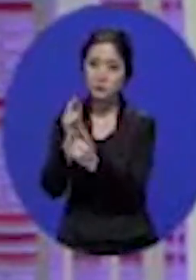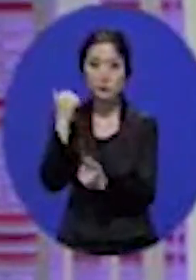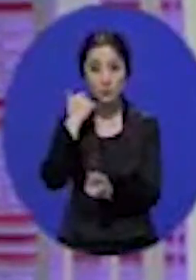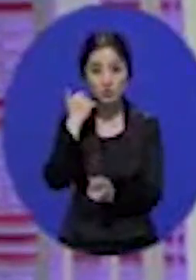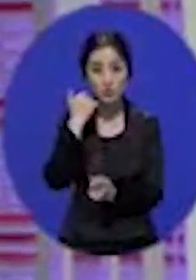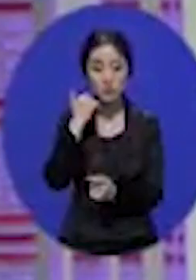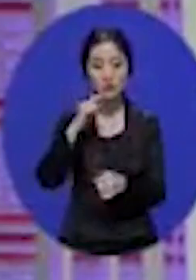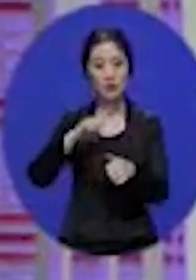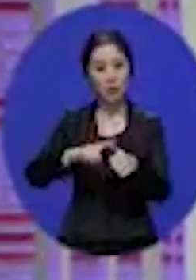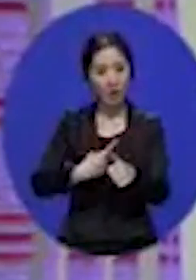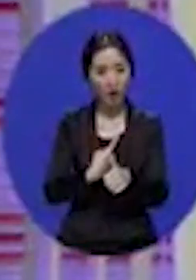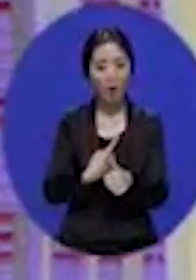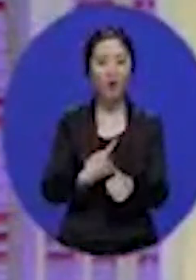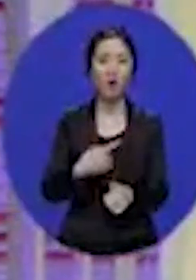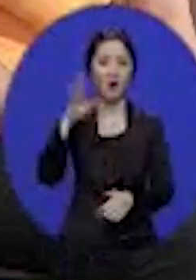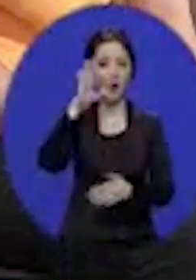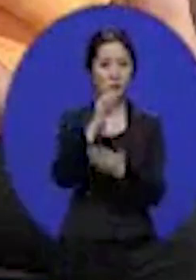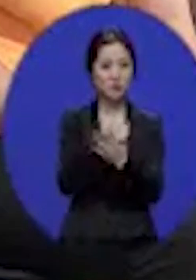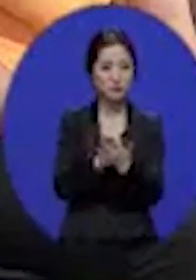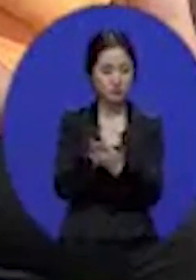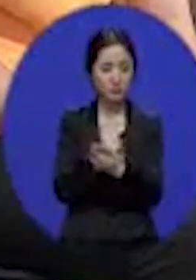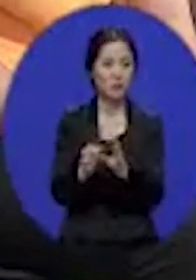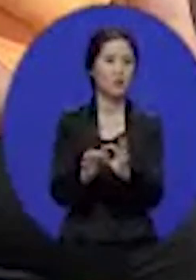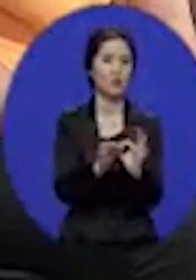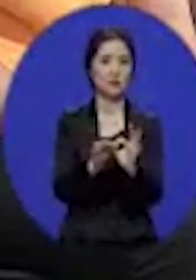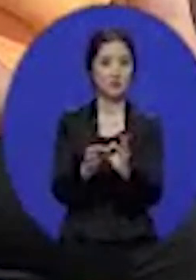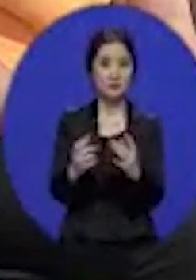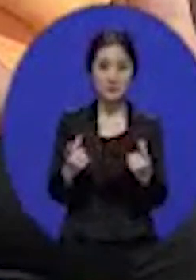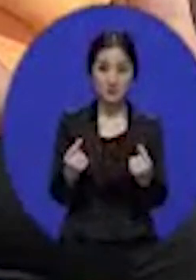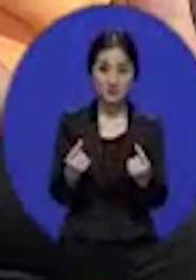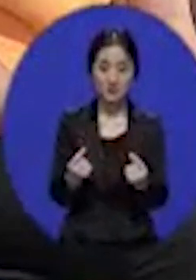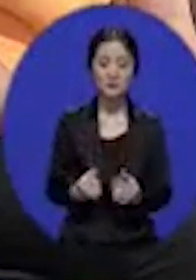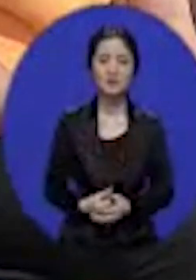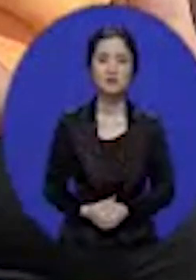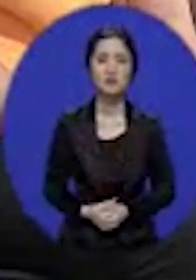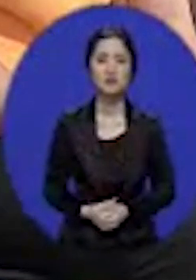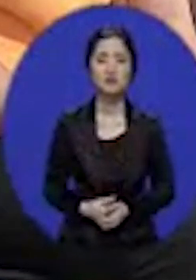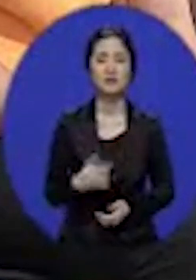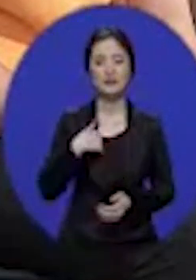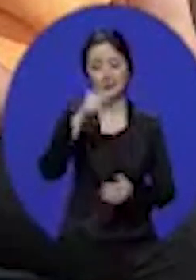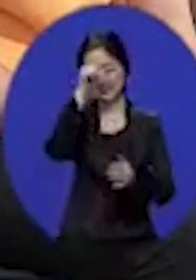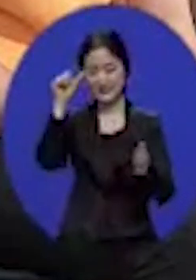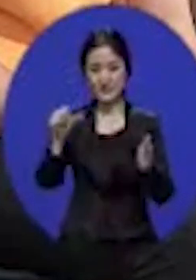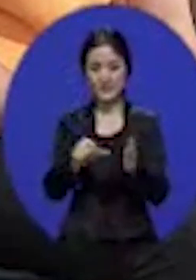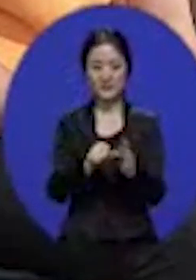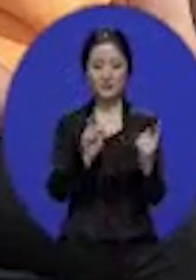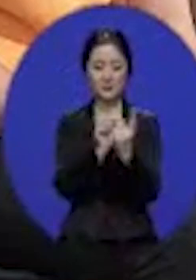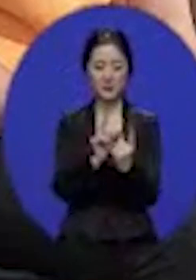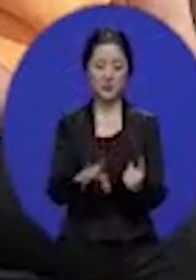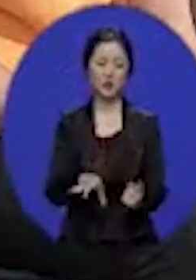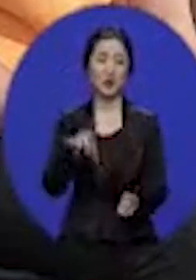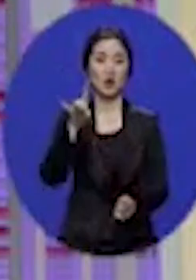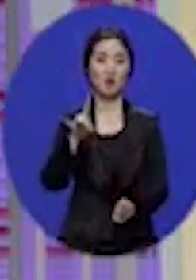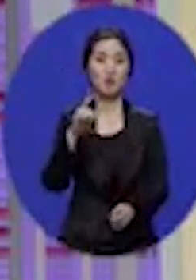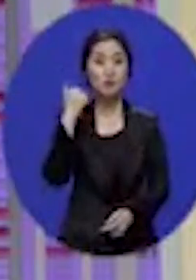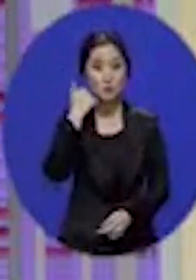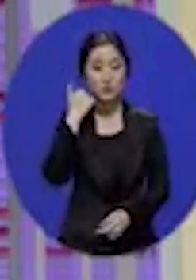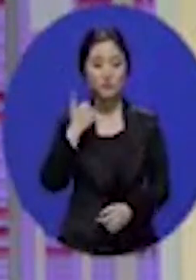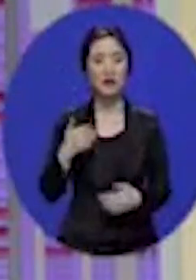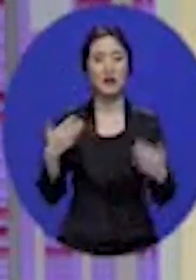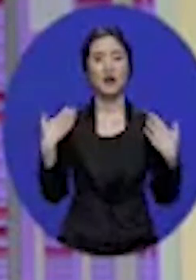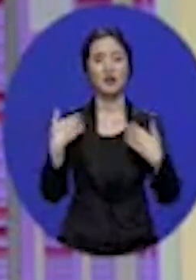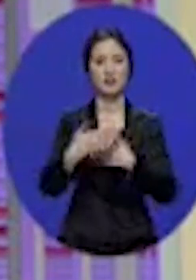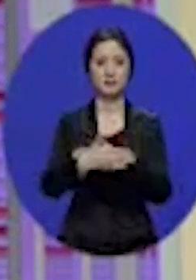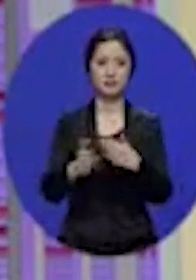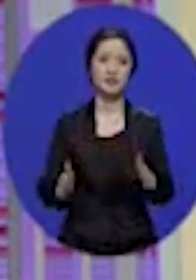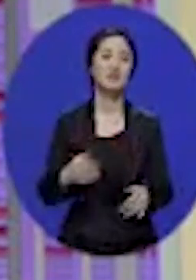막 이렇게 물꼬가 바뀌잖아요. 네. 제 인생의 첫 번째 어떤 그런 사람은 초등학교 3학년 담임